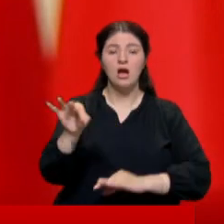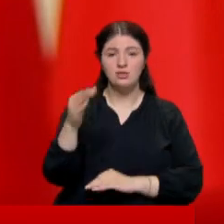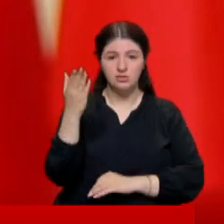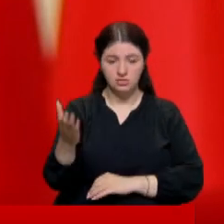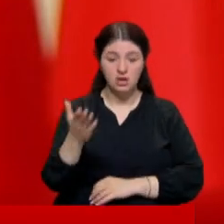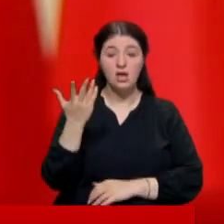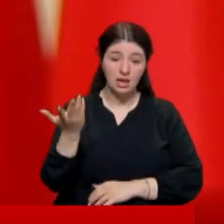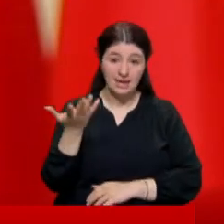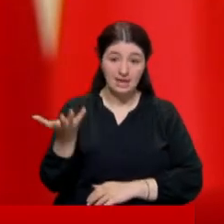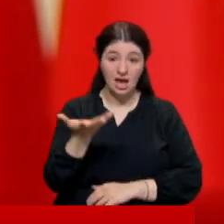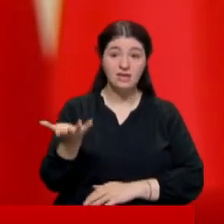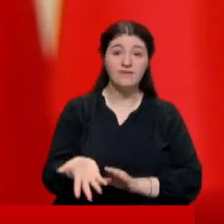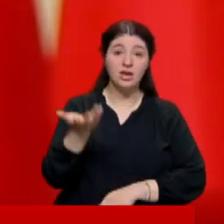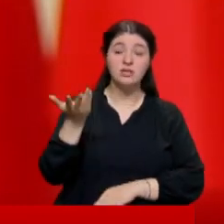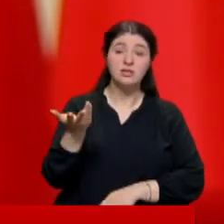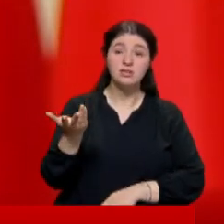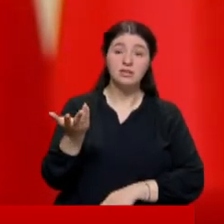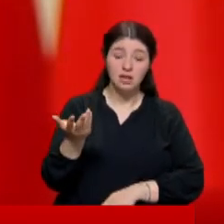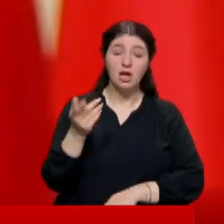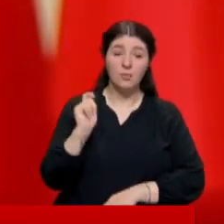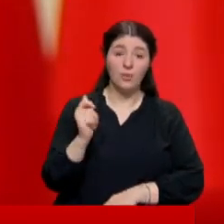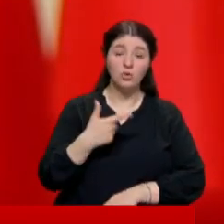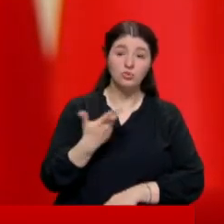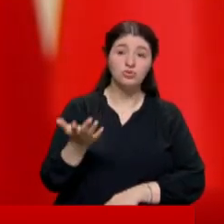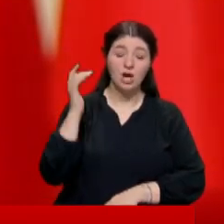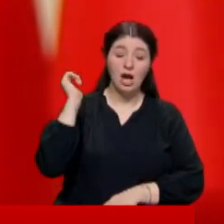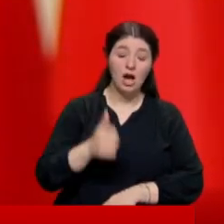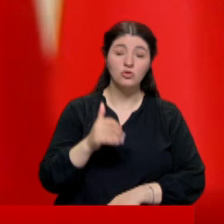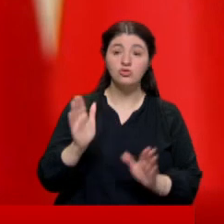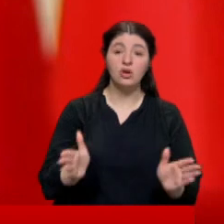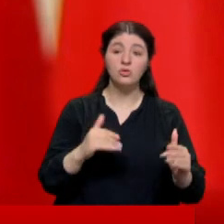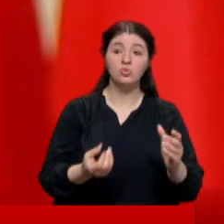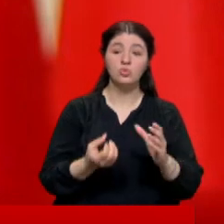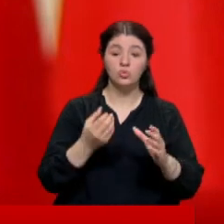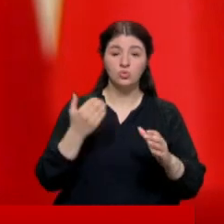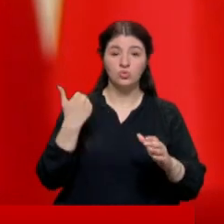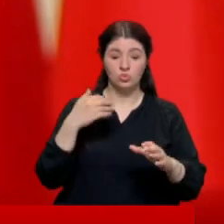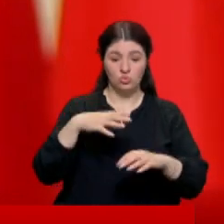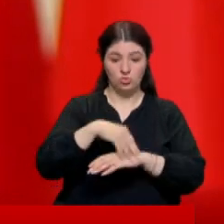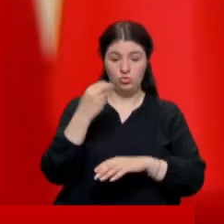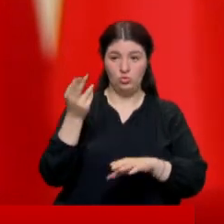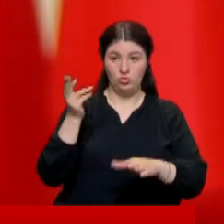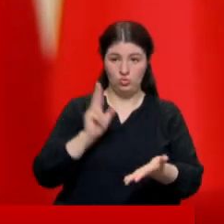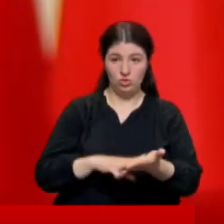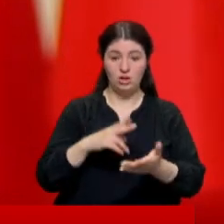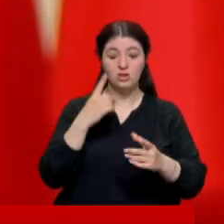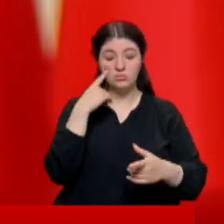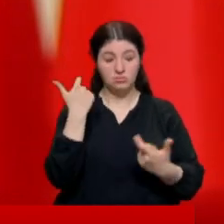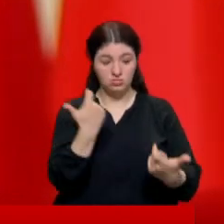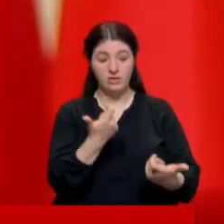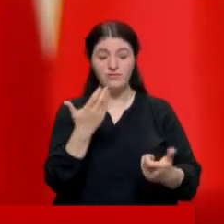hatta çok daha fazlasıyla yapıyoruz her gün sandık Kurulu Üyeleri müsaitleri